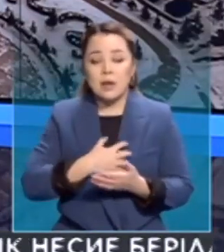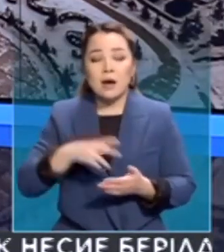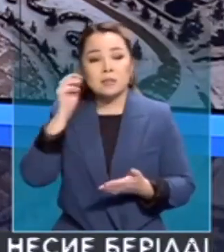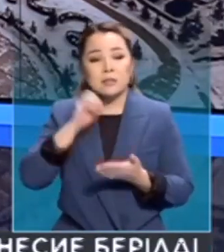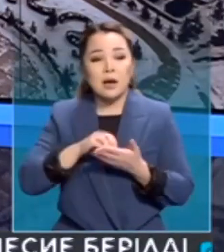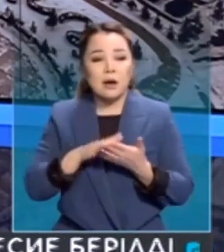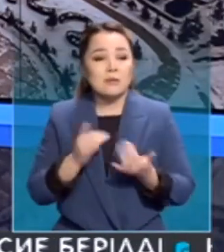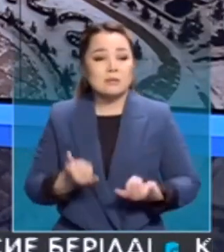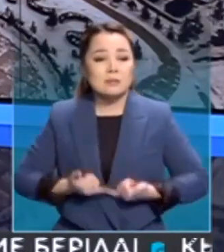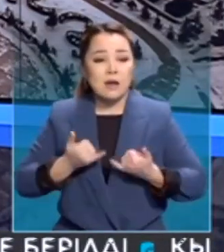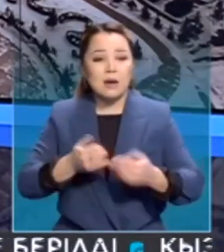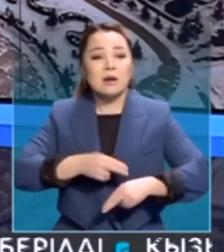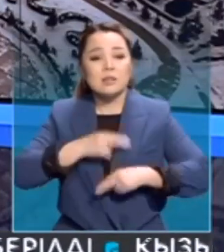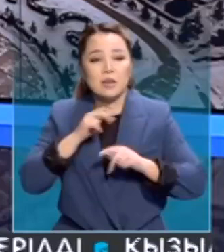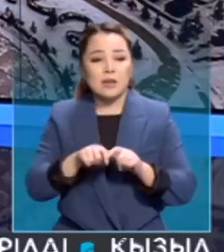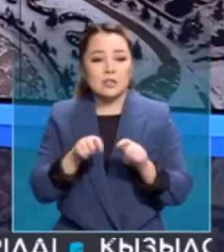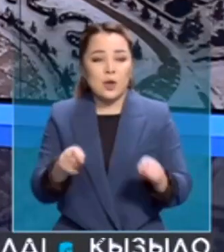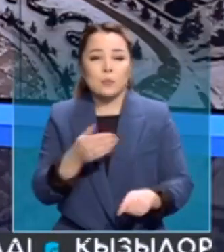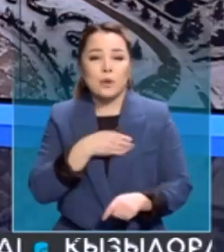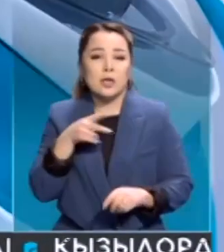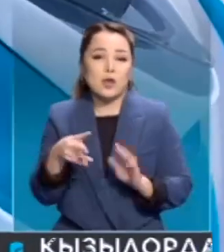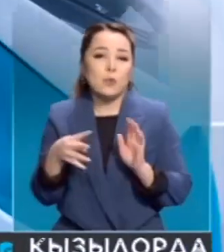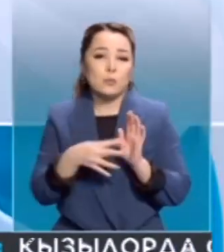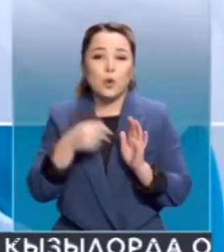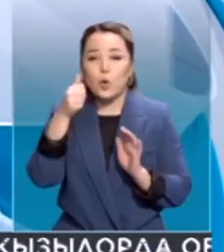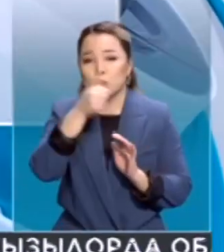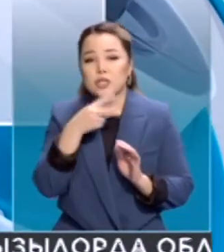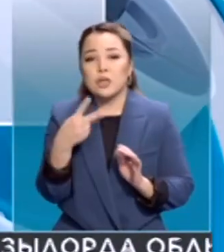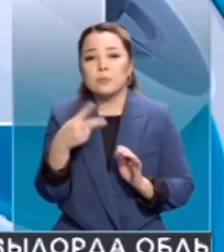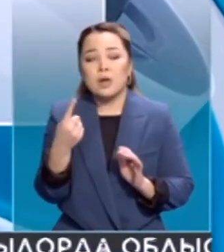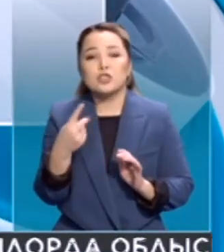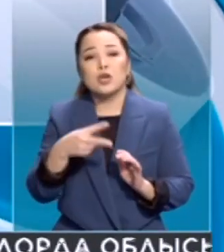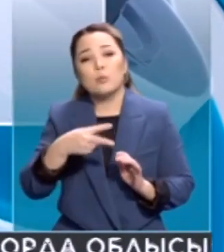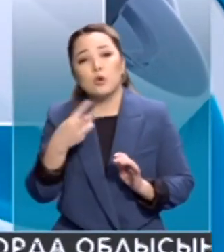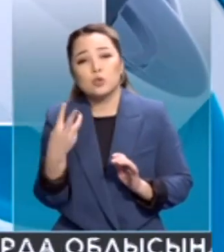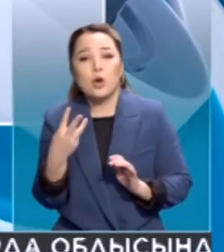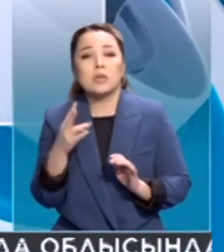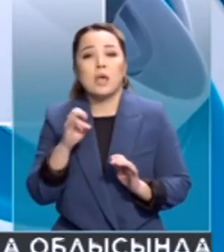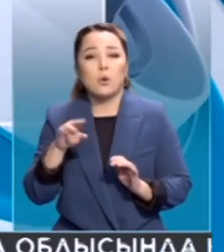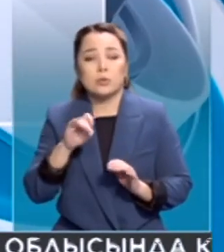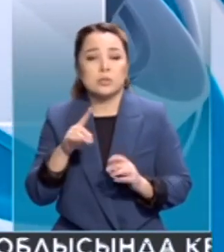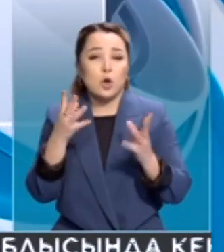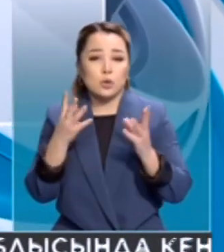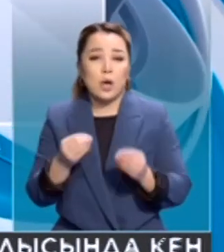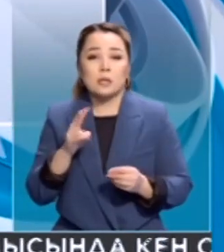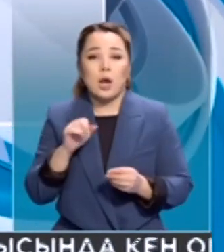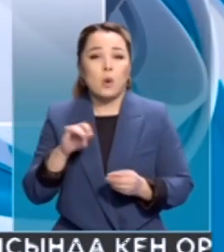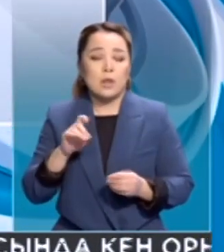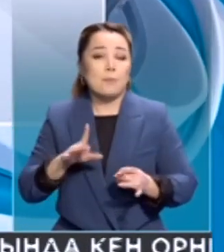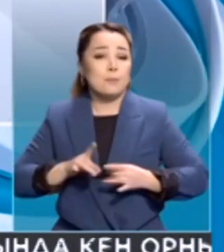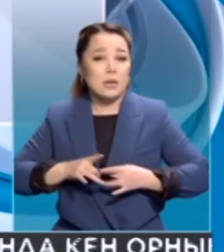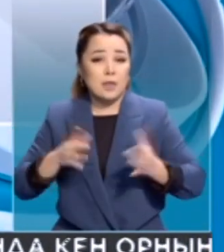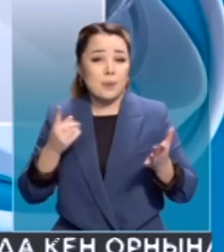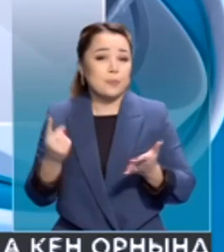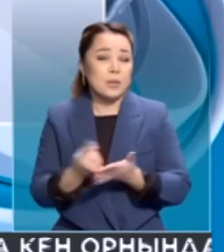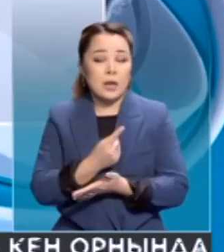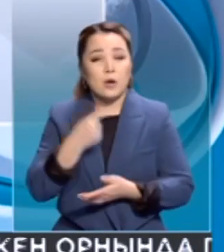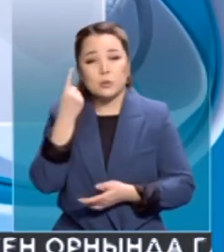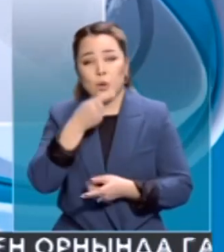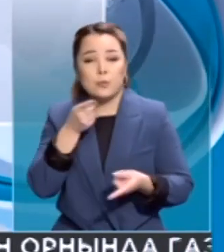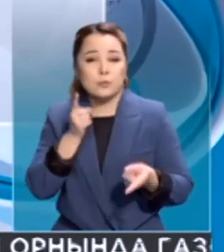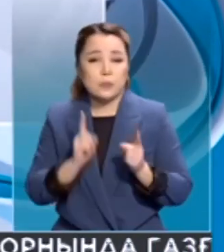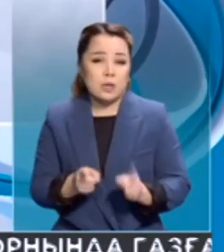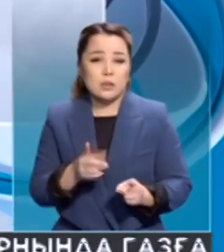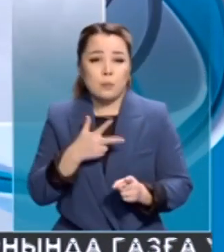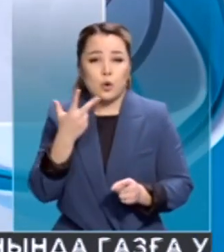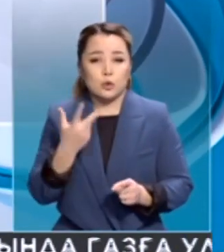назар аударып, тағы бір жаңғыртып көрейік. 2009 жыл 21-23 наурыз күндері наурыз мерекесі тұңғыш рет ресми түрде